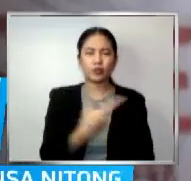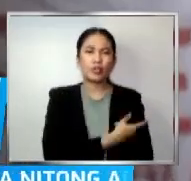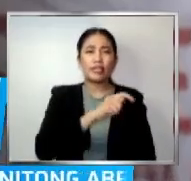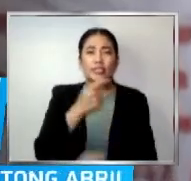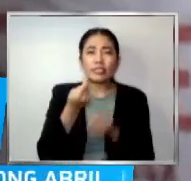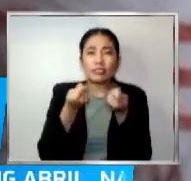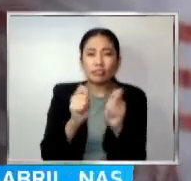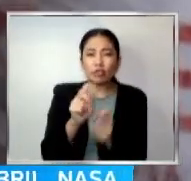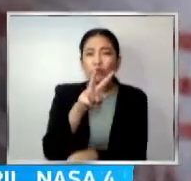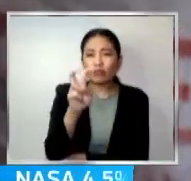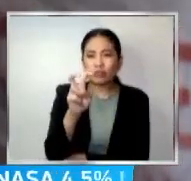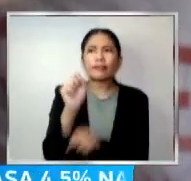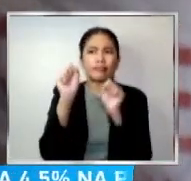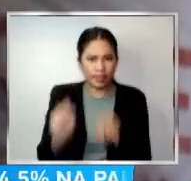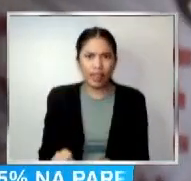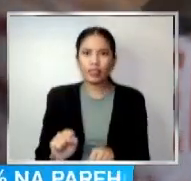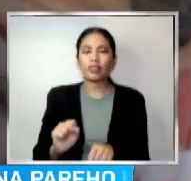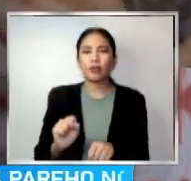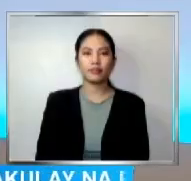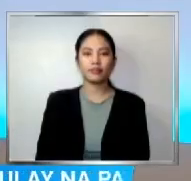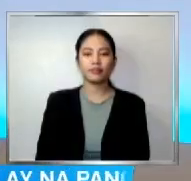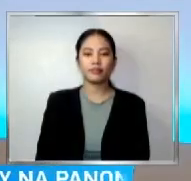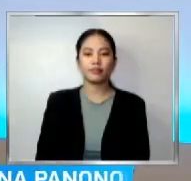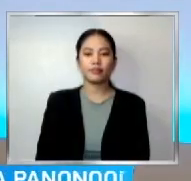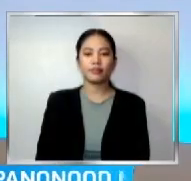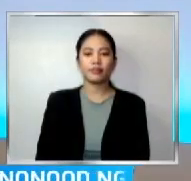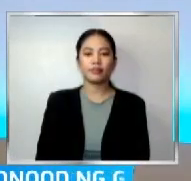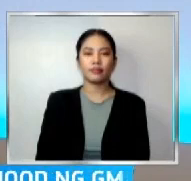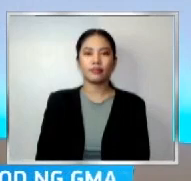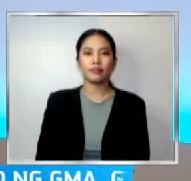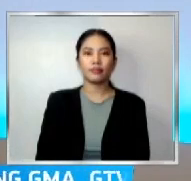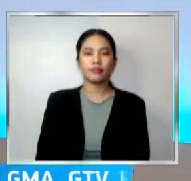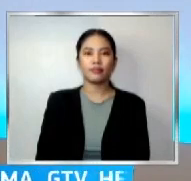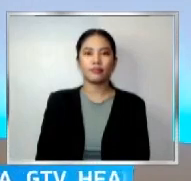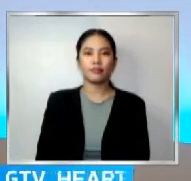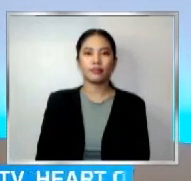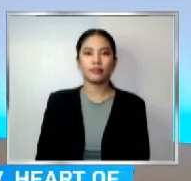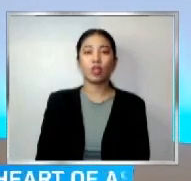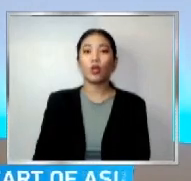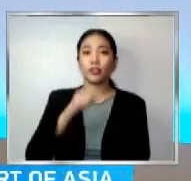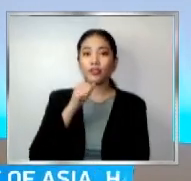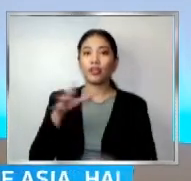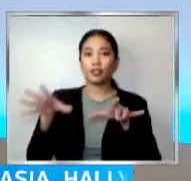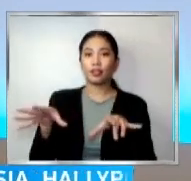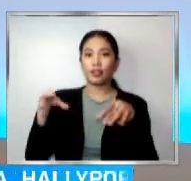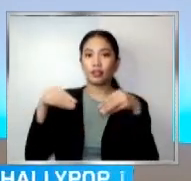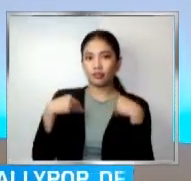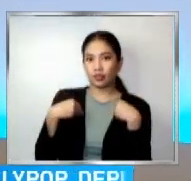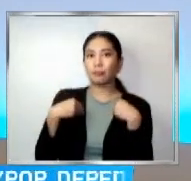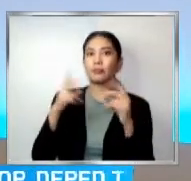i-double. Sandra Aguinaldo, GMA News. Hindi muna tatanggap ng admission ang Tan Tock Seng Hospital sa